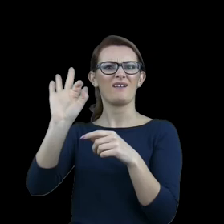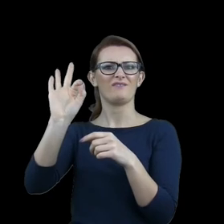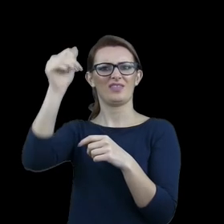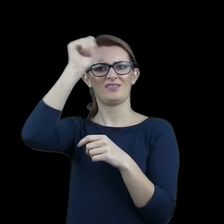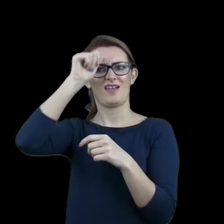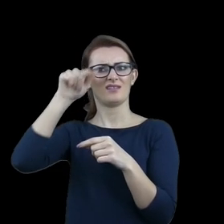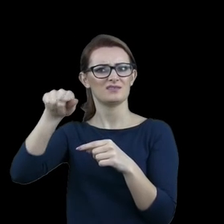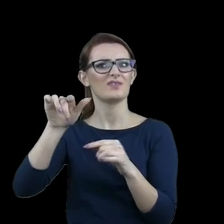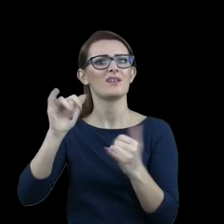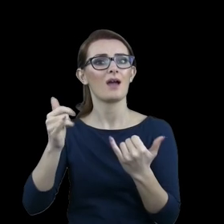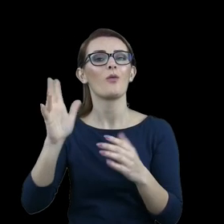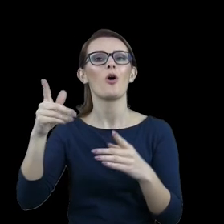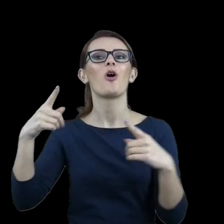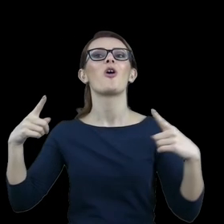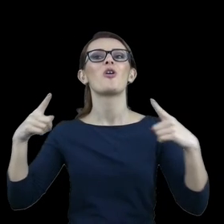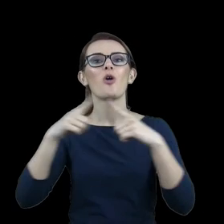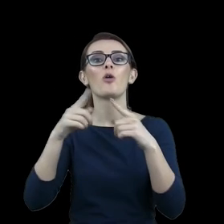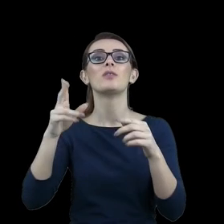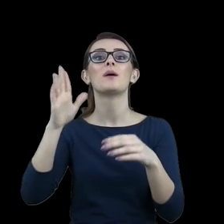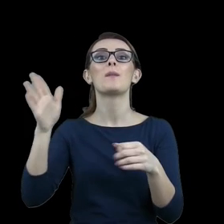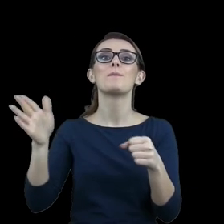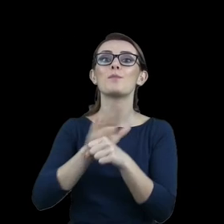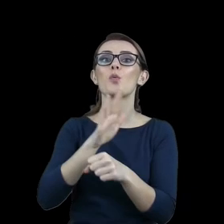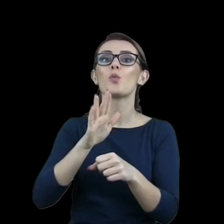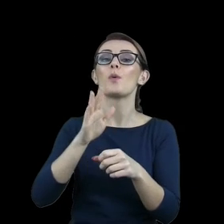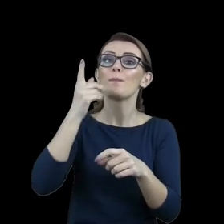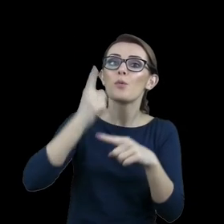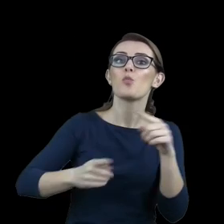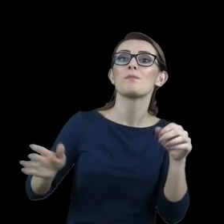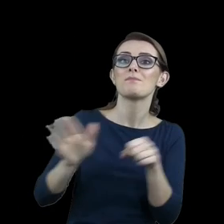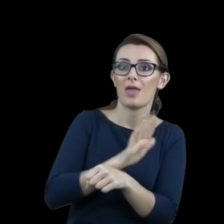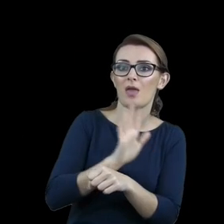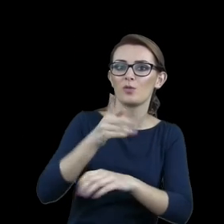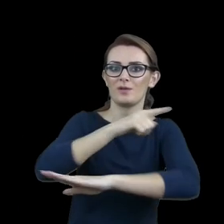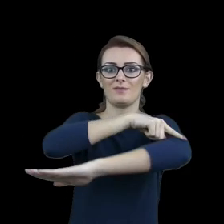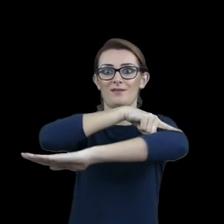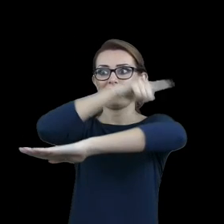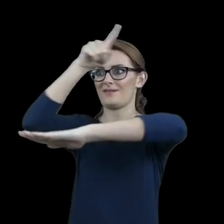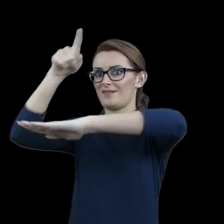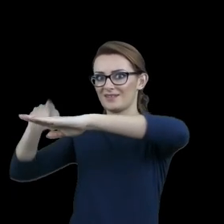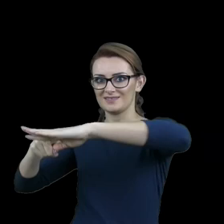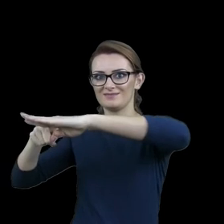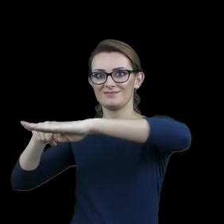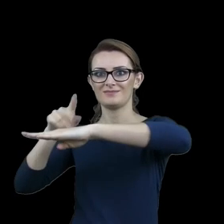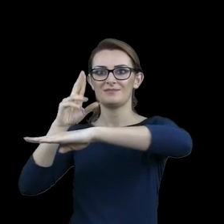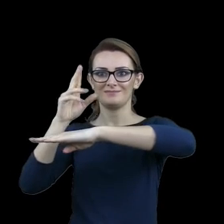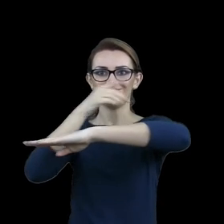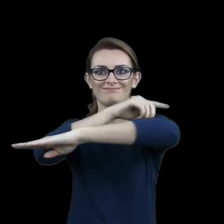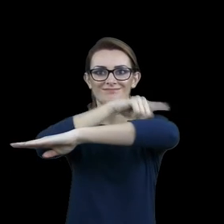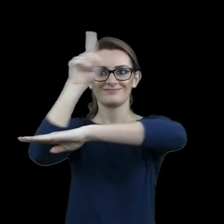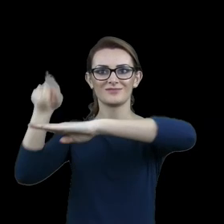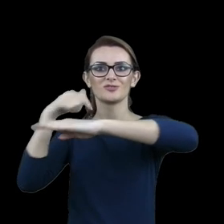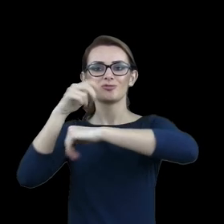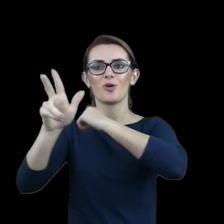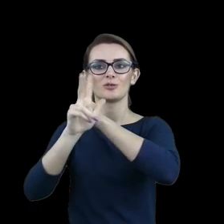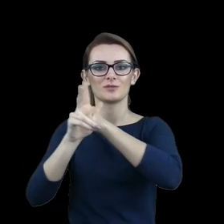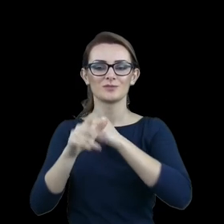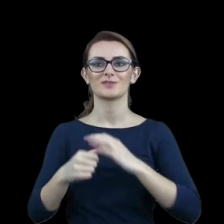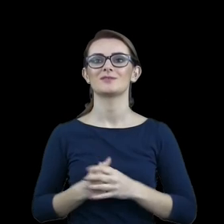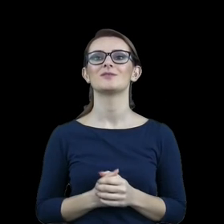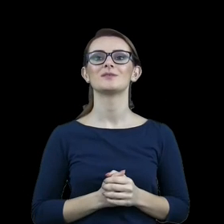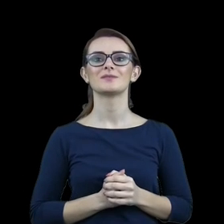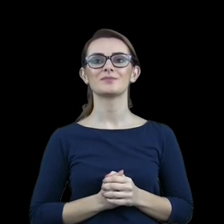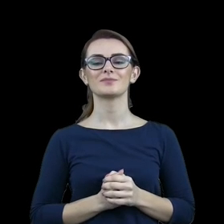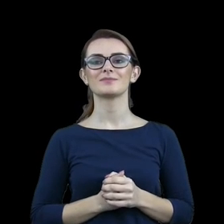stopni. 180 stopni dostaję tym razem w sumie. No i to znowu jest pewien szczególny kąt. Mianowicie